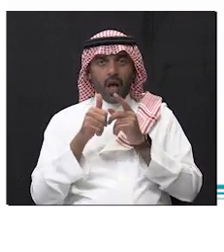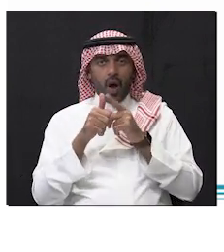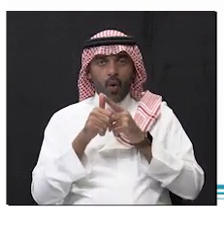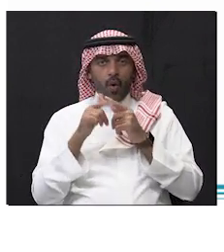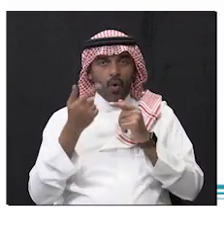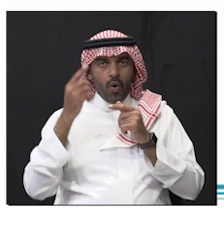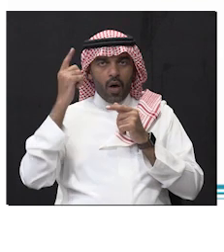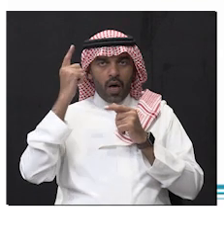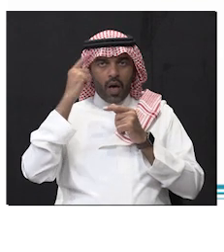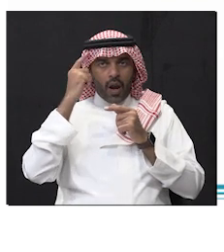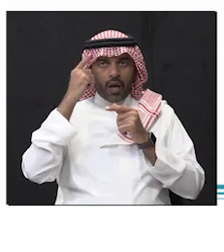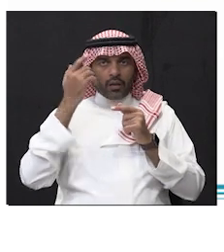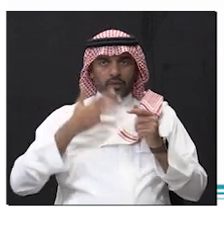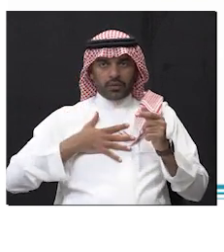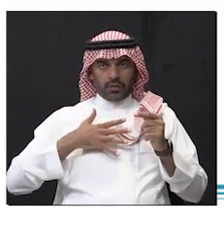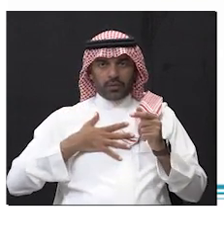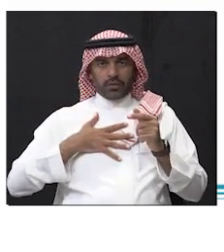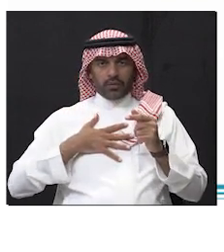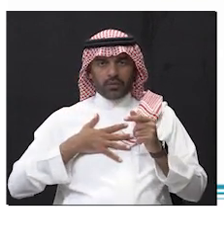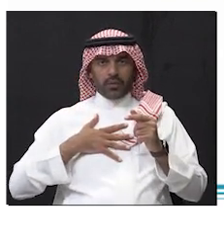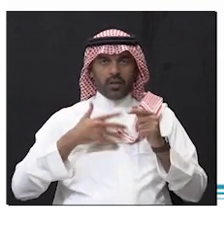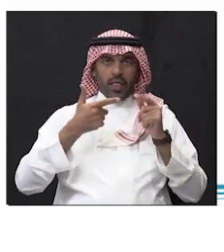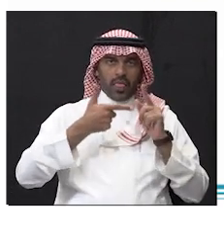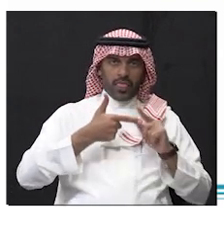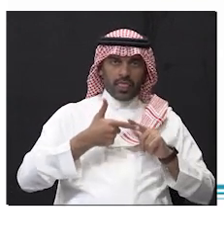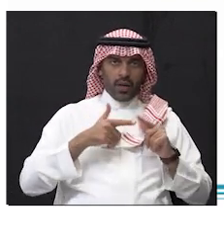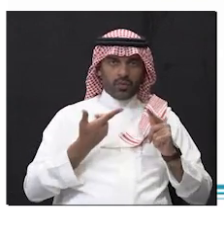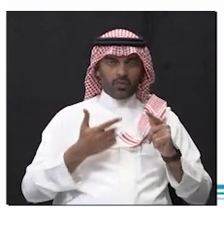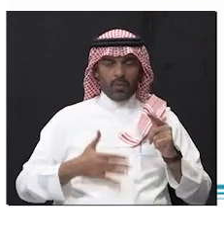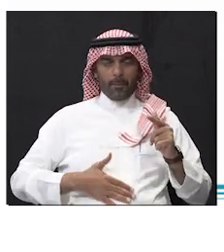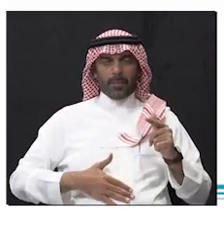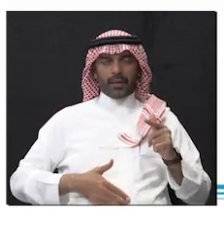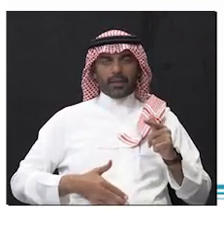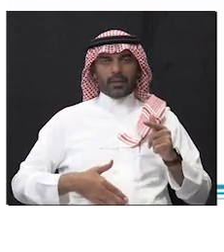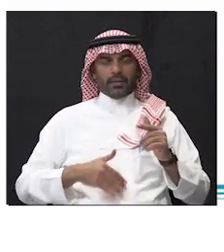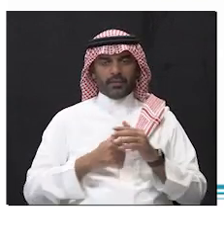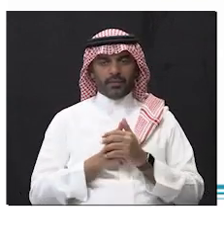وصدر، والقسم الثاني بطن. أحسنتم.